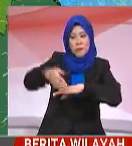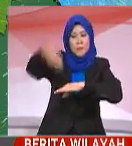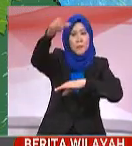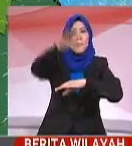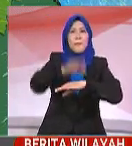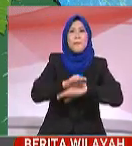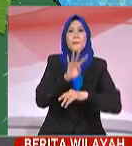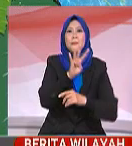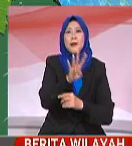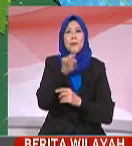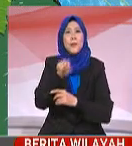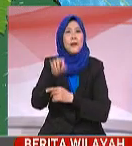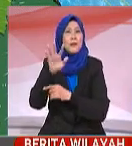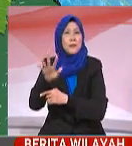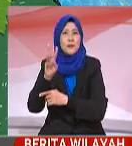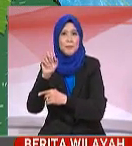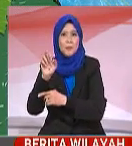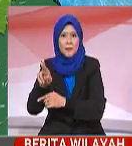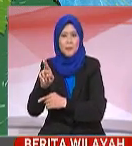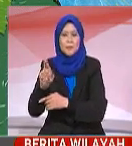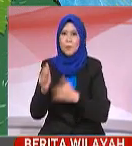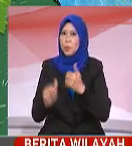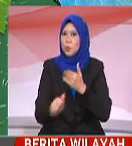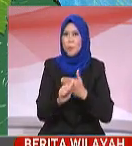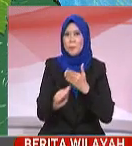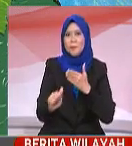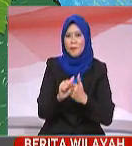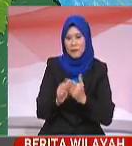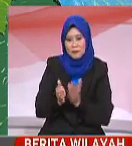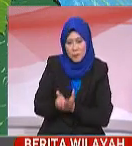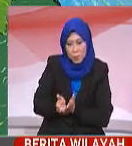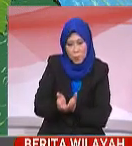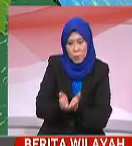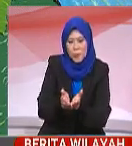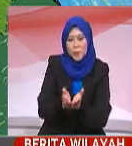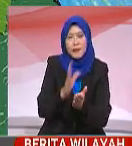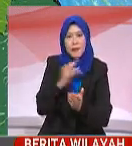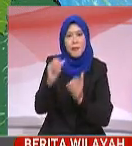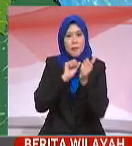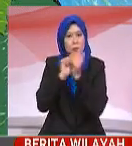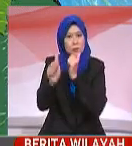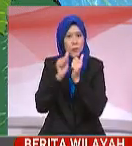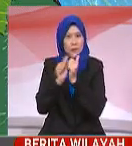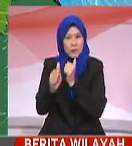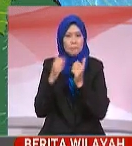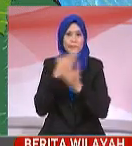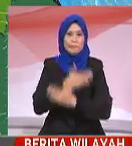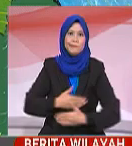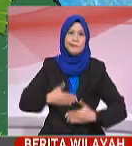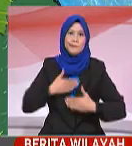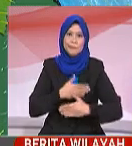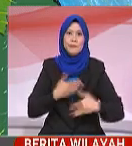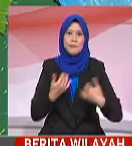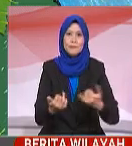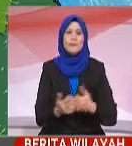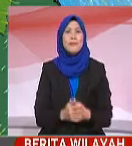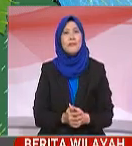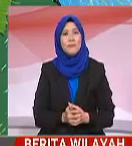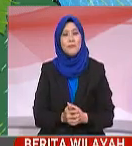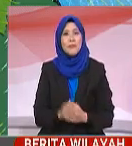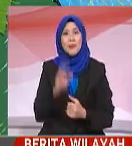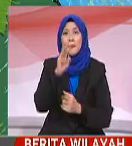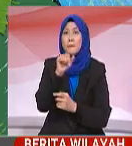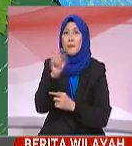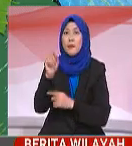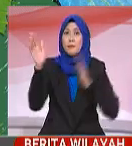mencapai 4.5 meter. Kali ini adalah berbahaya kepada bobor kecil serta sukan dan negara selaut. Dan seterusnya,